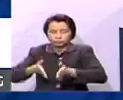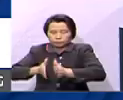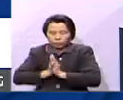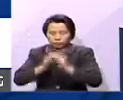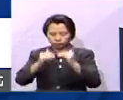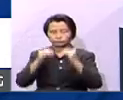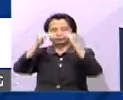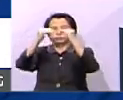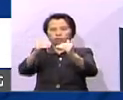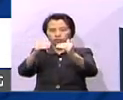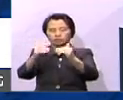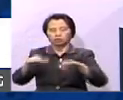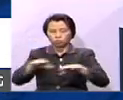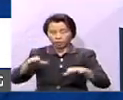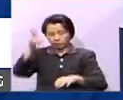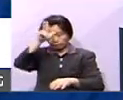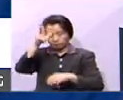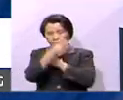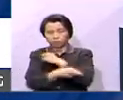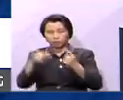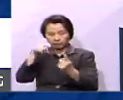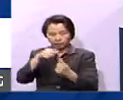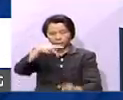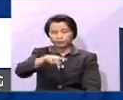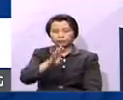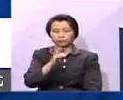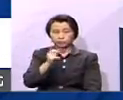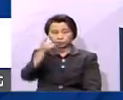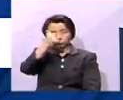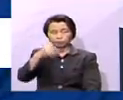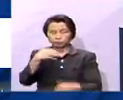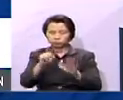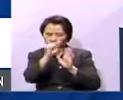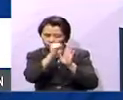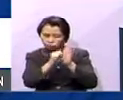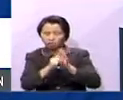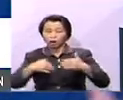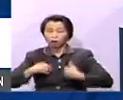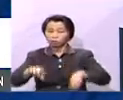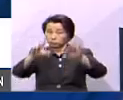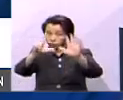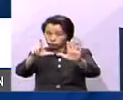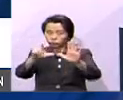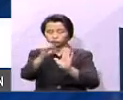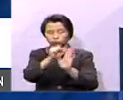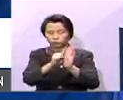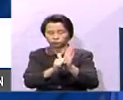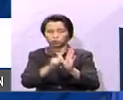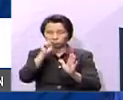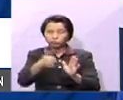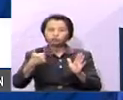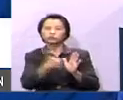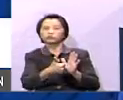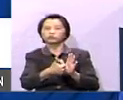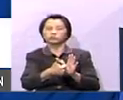naik taraf ini dibuat oleh kerajaan Negeri kepada kpkt setelah kriter ada tujuh kriteria ya yang perlu yang